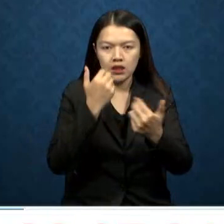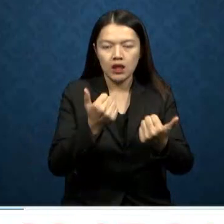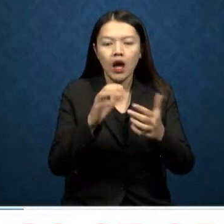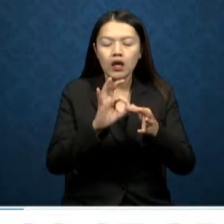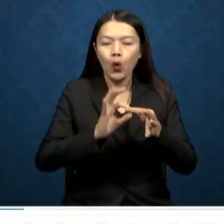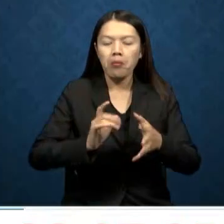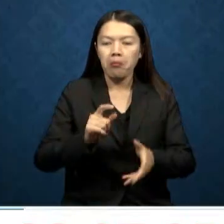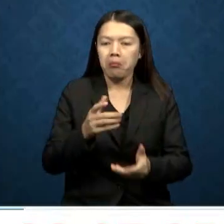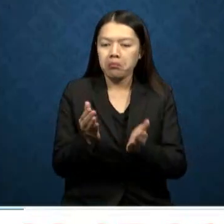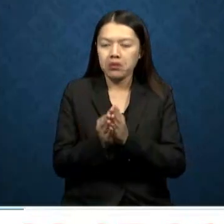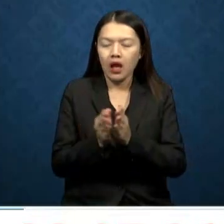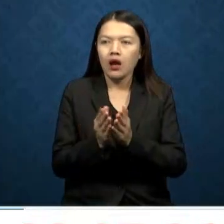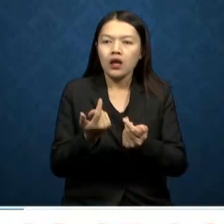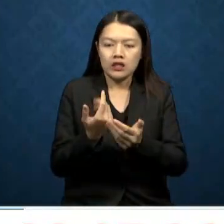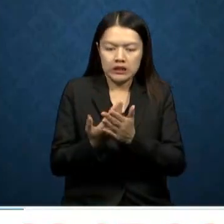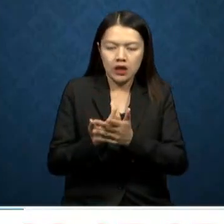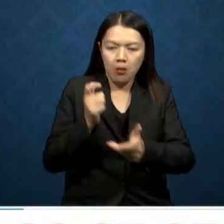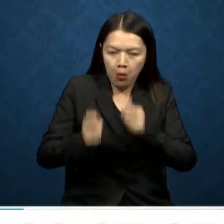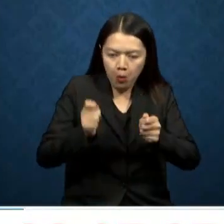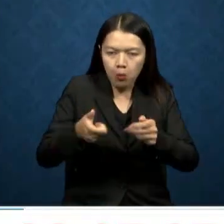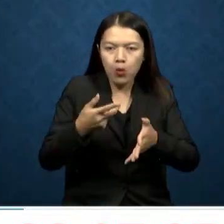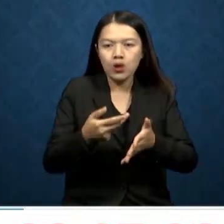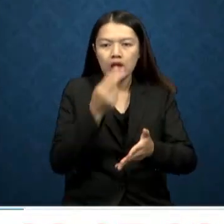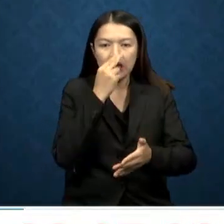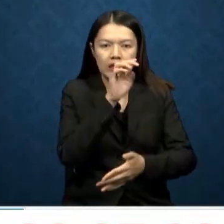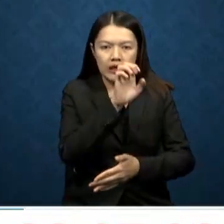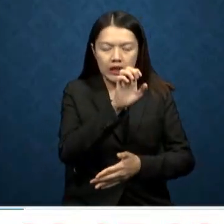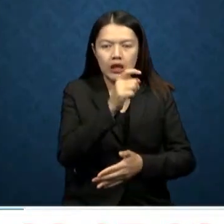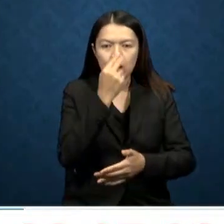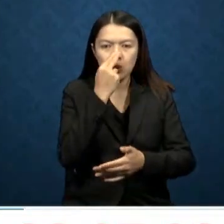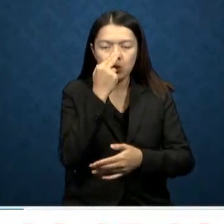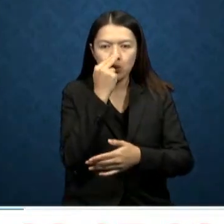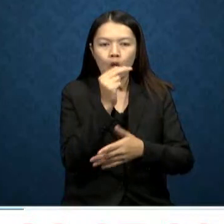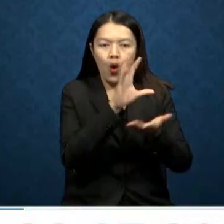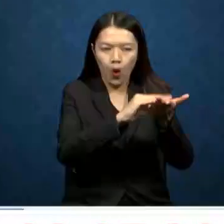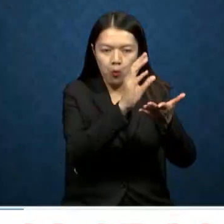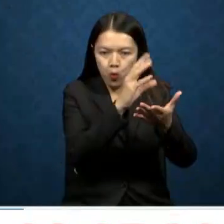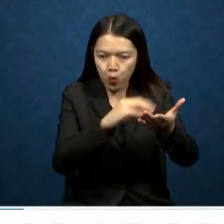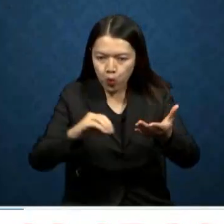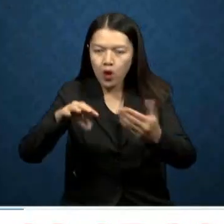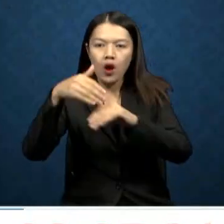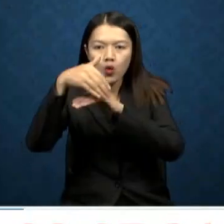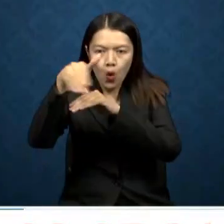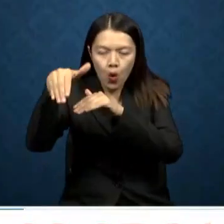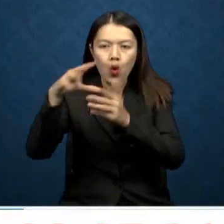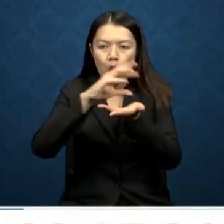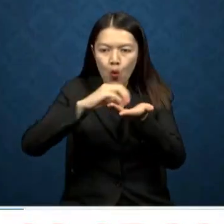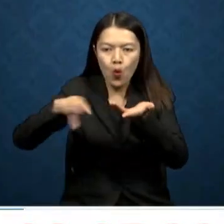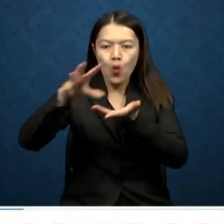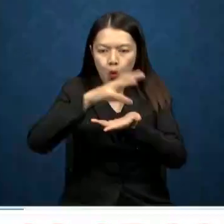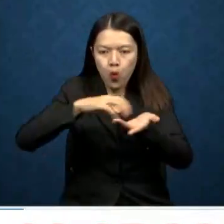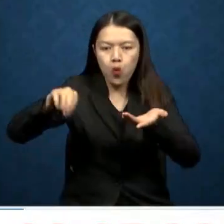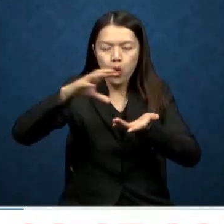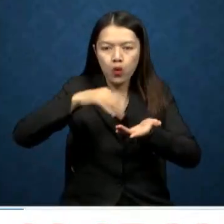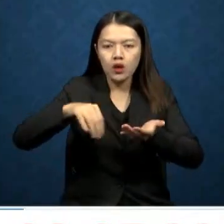ประมูลด้วยวิธีออชที่มีการถ่ายโทนข้อมูลออกไปภายนอกกรม